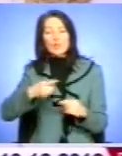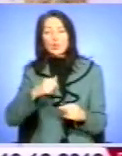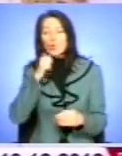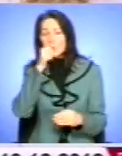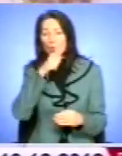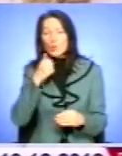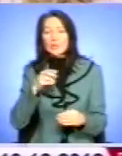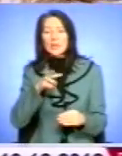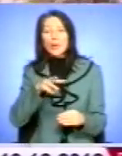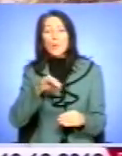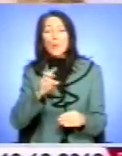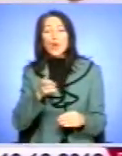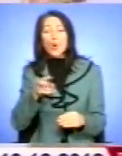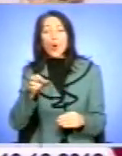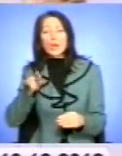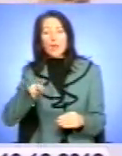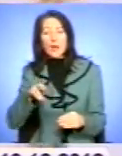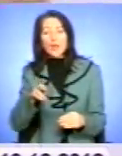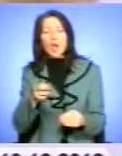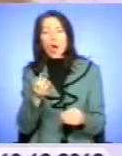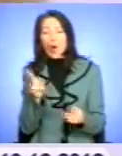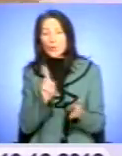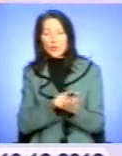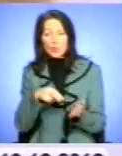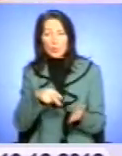році Миколай обов'язково прийде до вас.